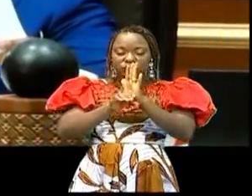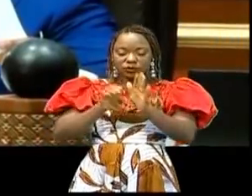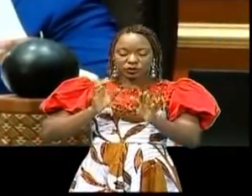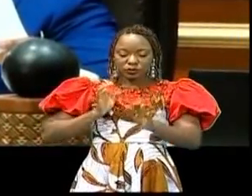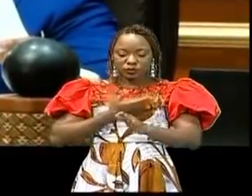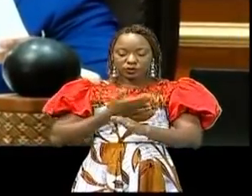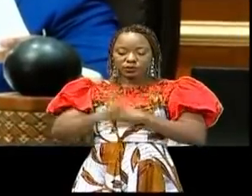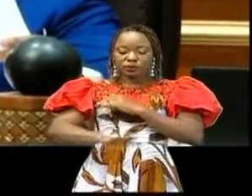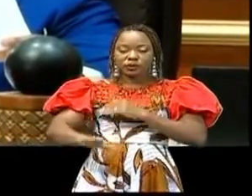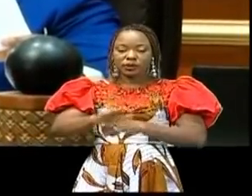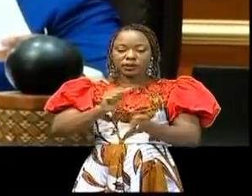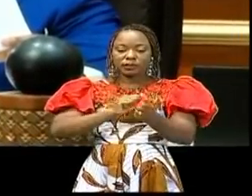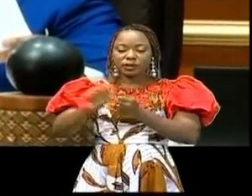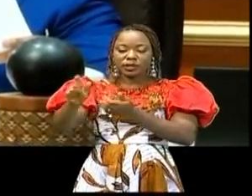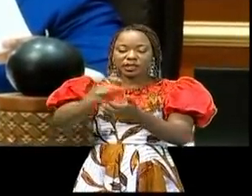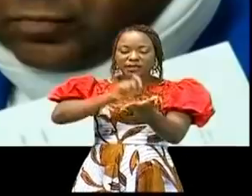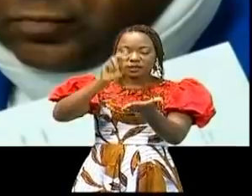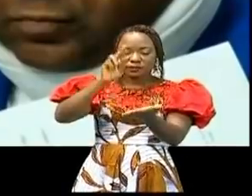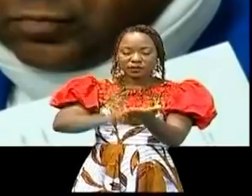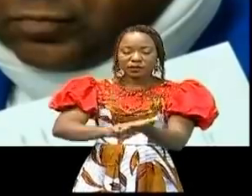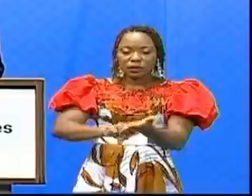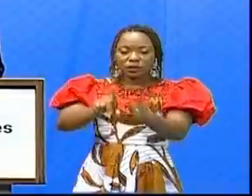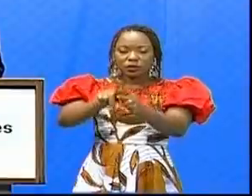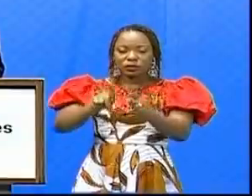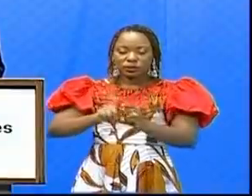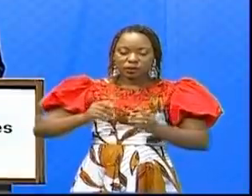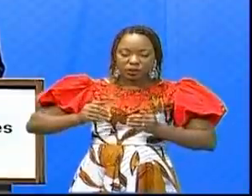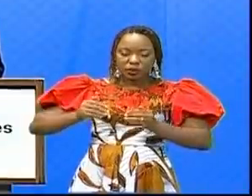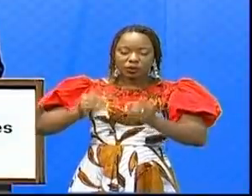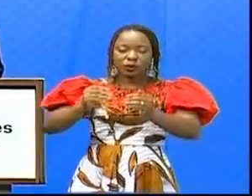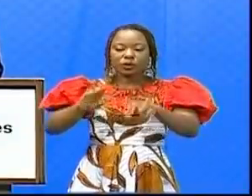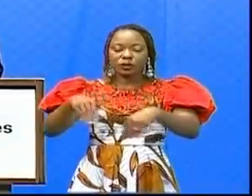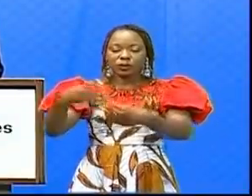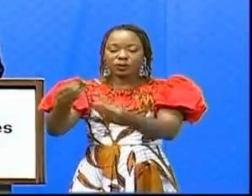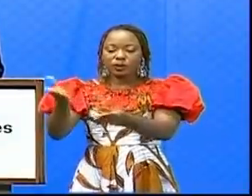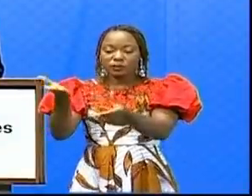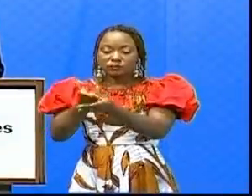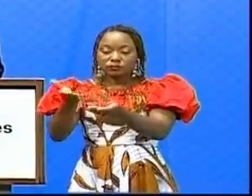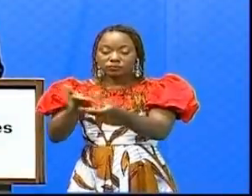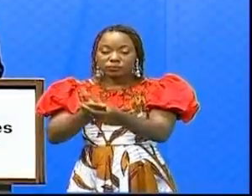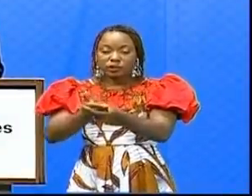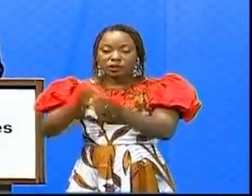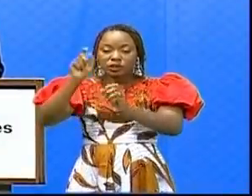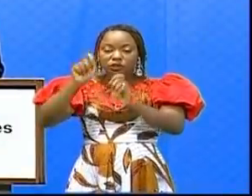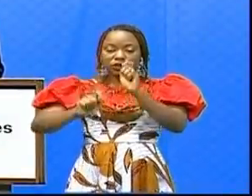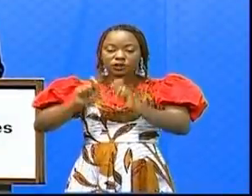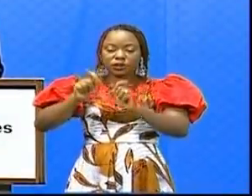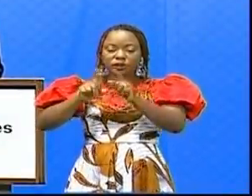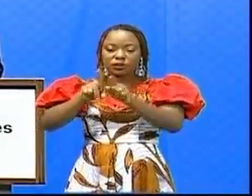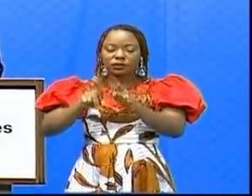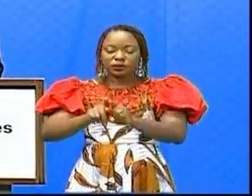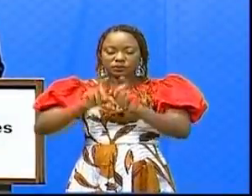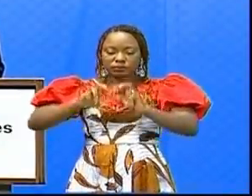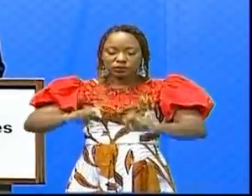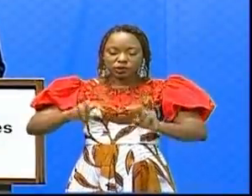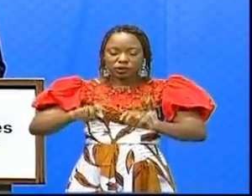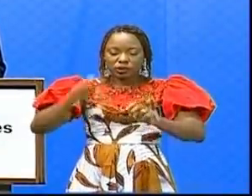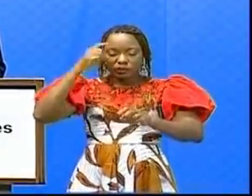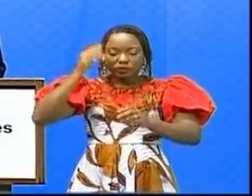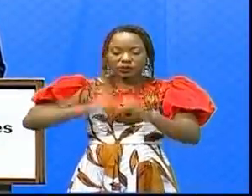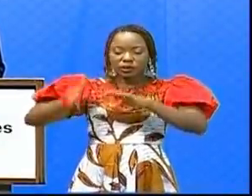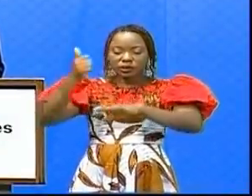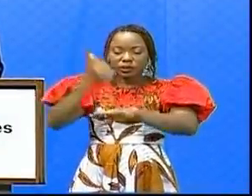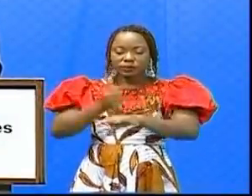pays par la ratification et ensuite les dépôts des instruments y relatifs en rapport avec les traités pour l'établissement